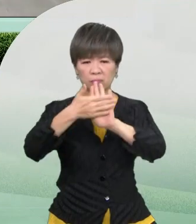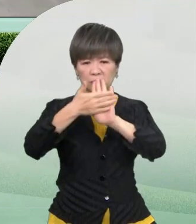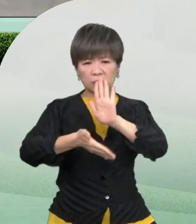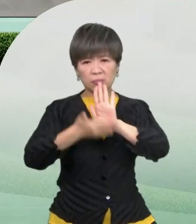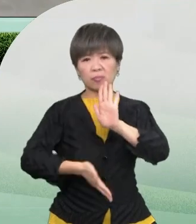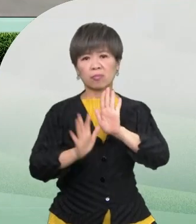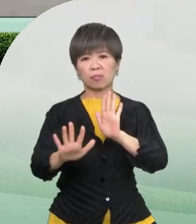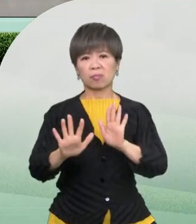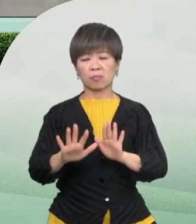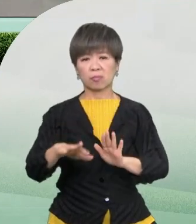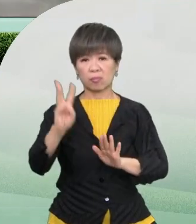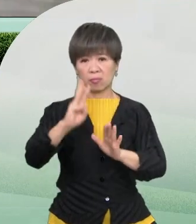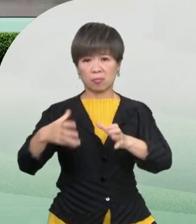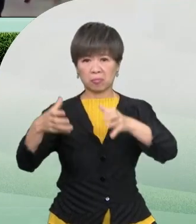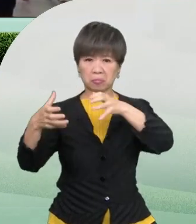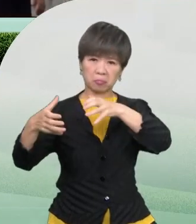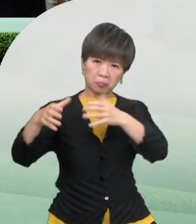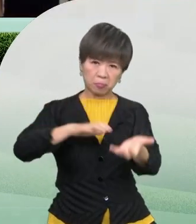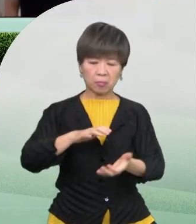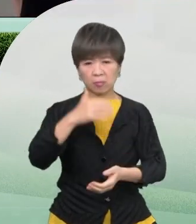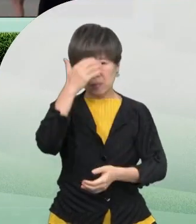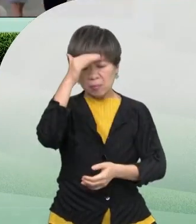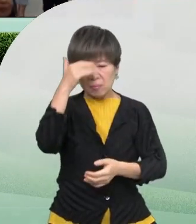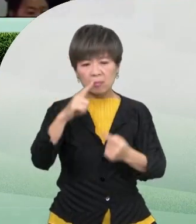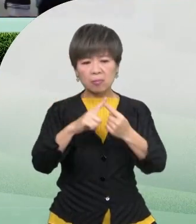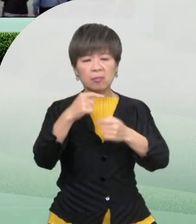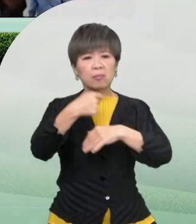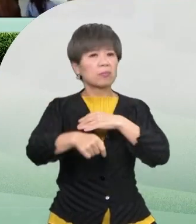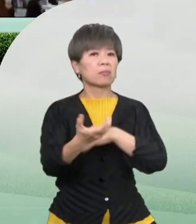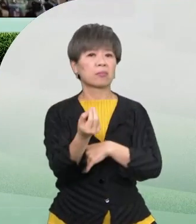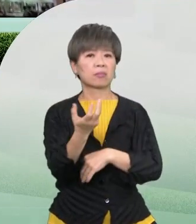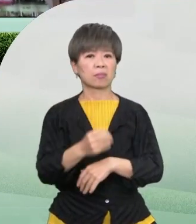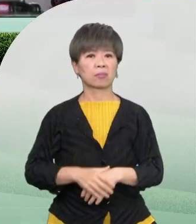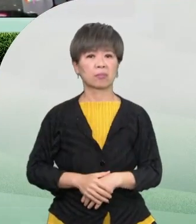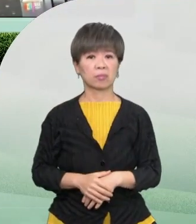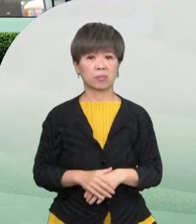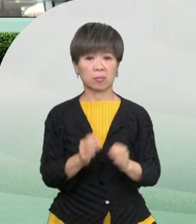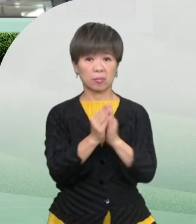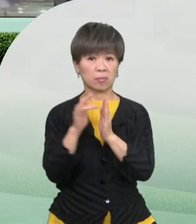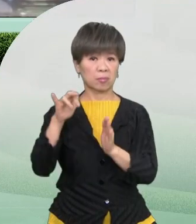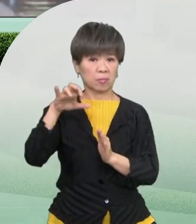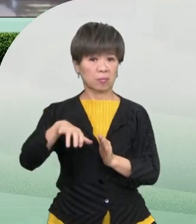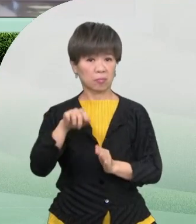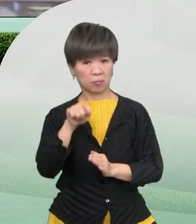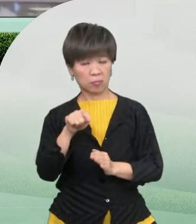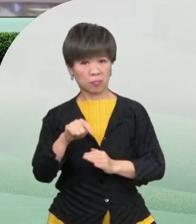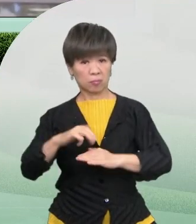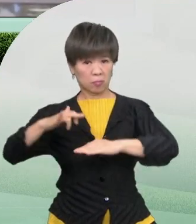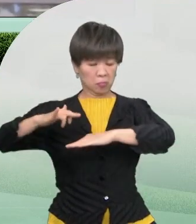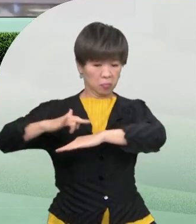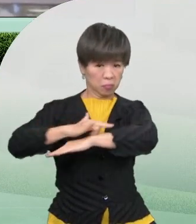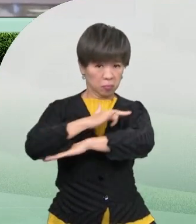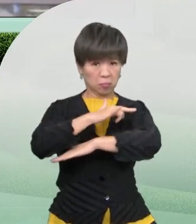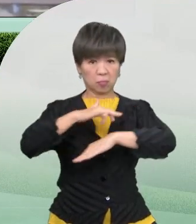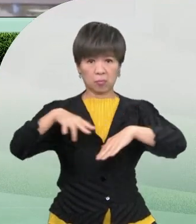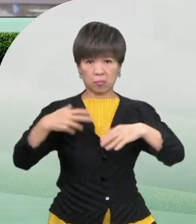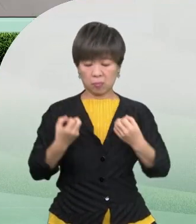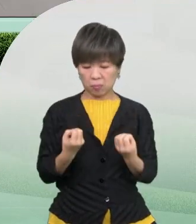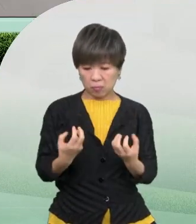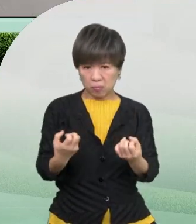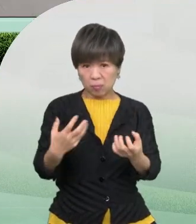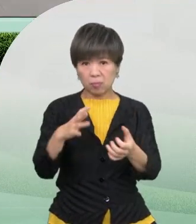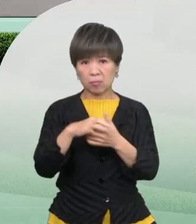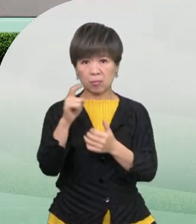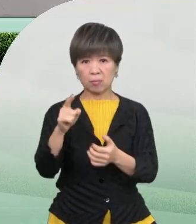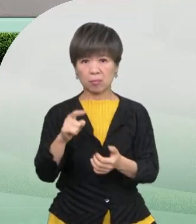来，水塌转塌，好的都冇造成损坏。地突然机场的部分有炮头和电工停